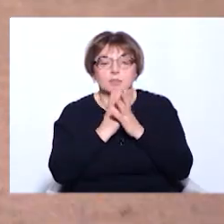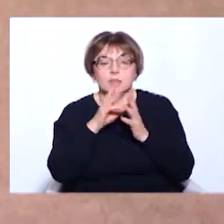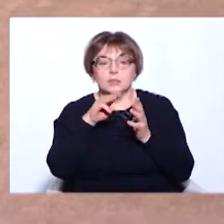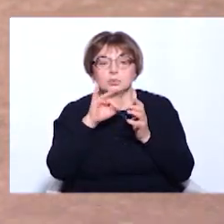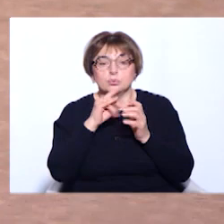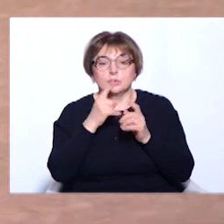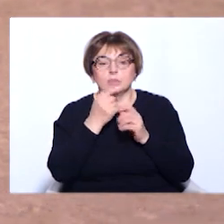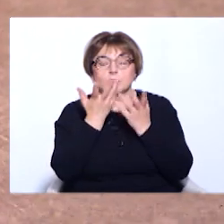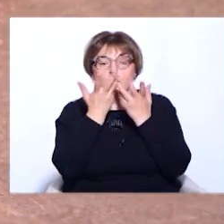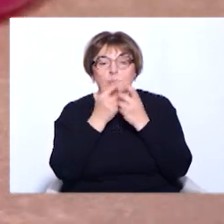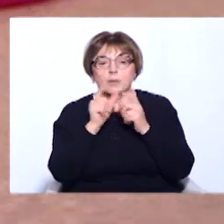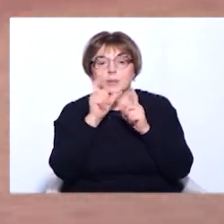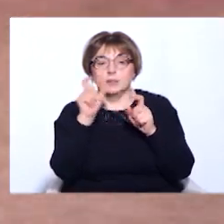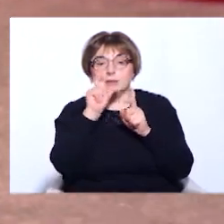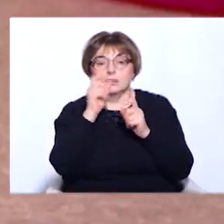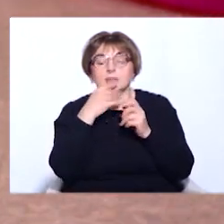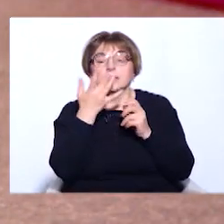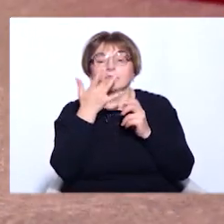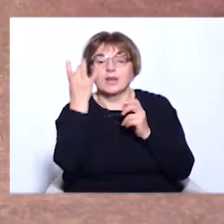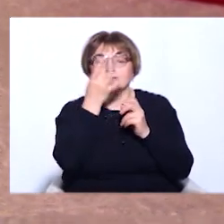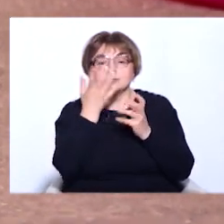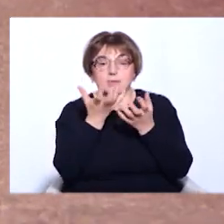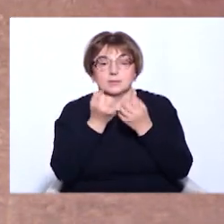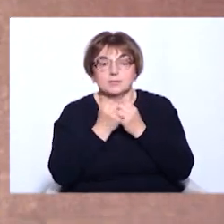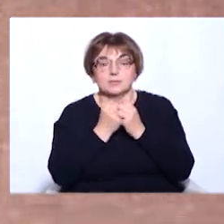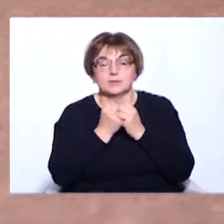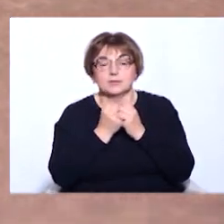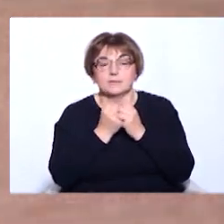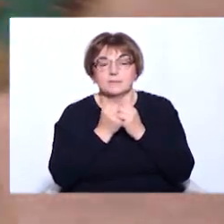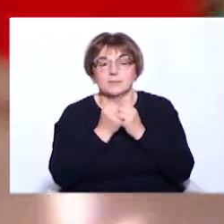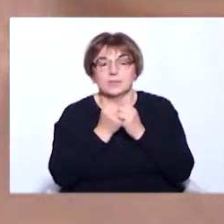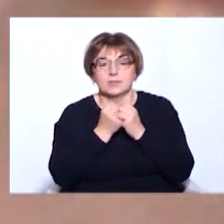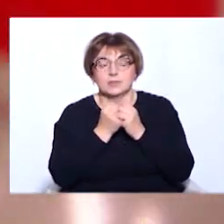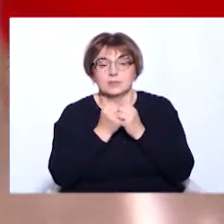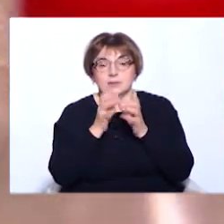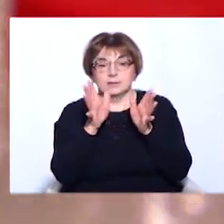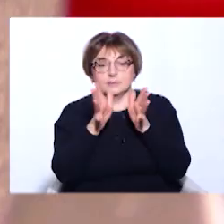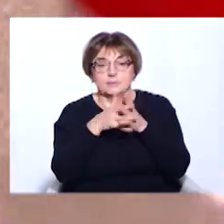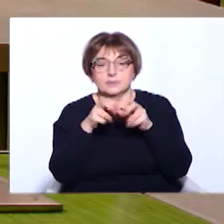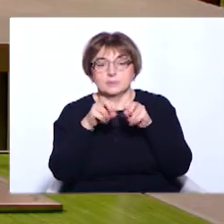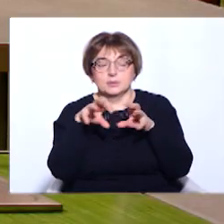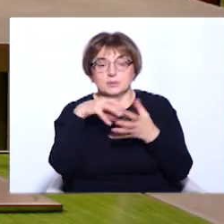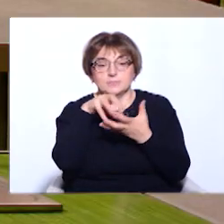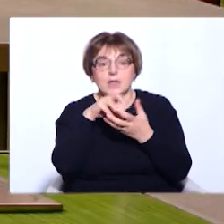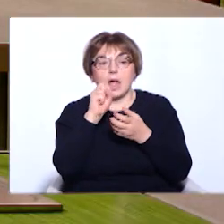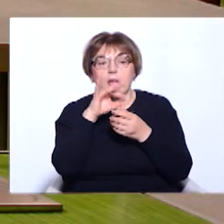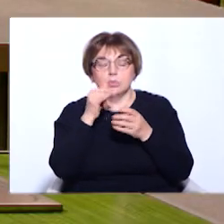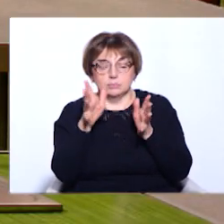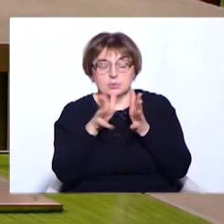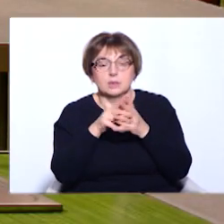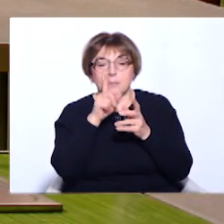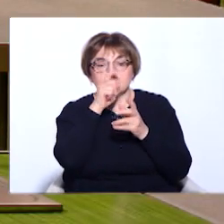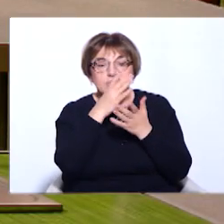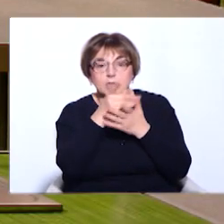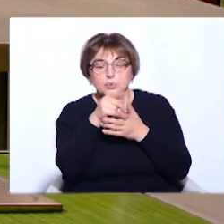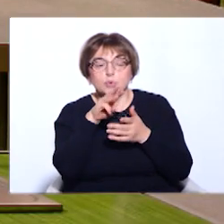რადგან ფენოლფთალეინი გახდა ჟოლოსფერი. ცოტა უჭირს ალუმინის რეაქციაში შესვლა. მჟავა გვაქვს, აქ